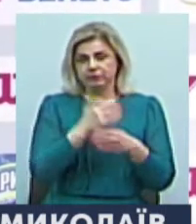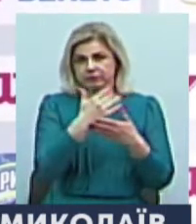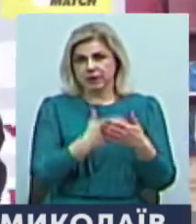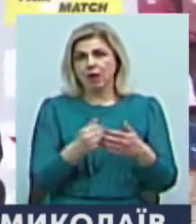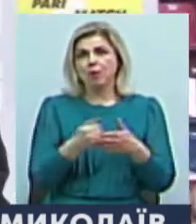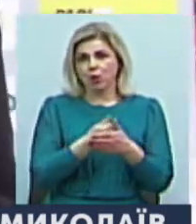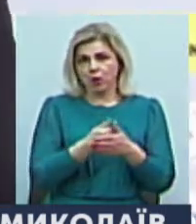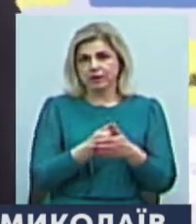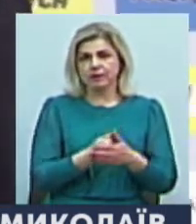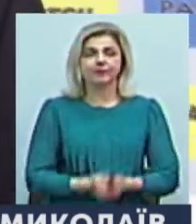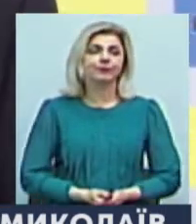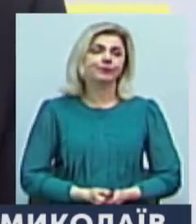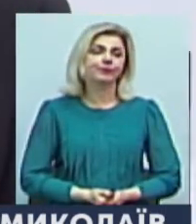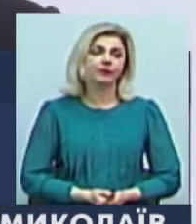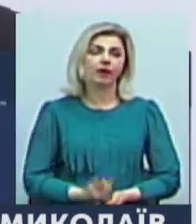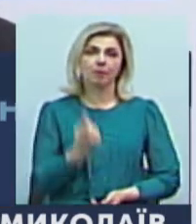Прометей.